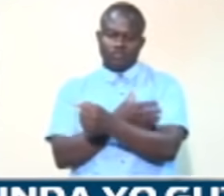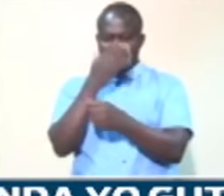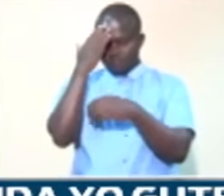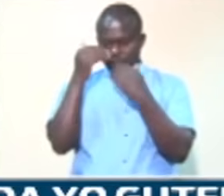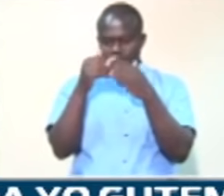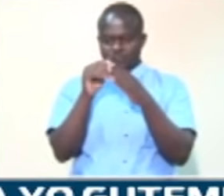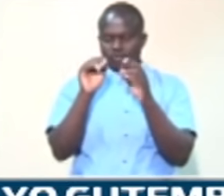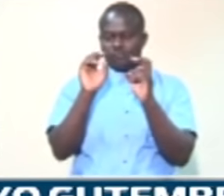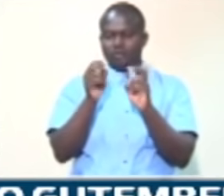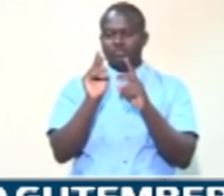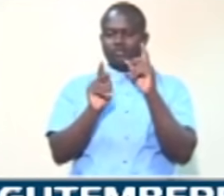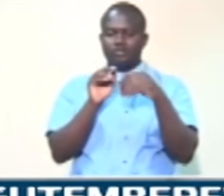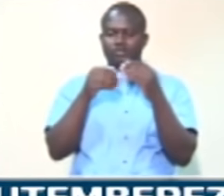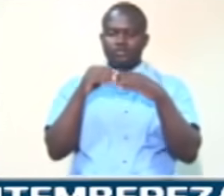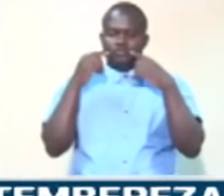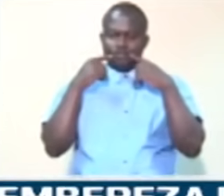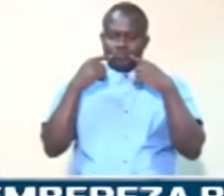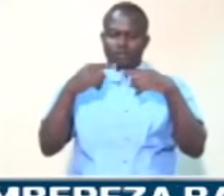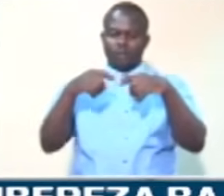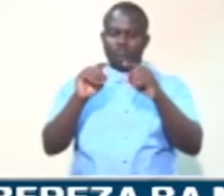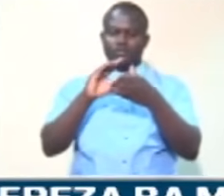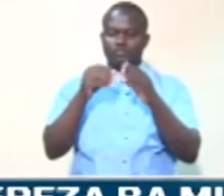ngo ba bantu dutangariza inkuru